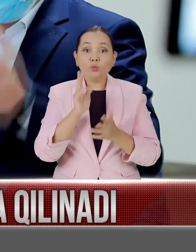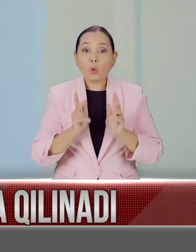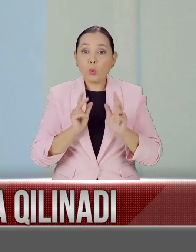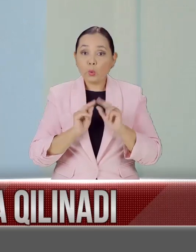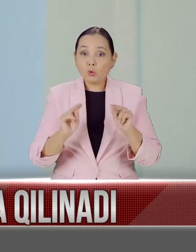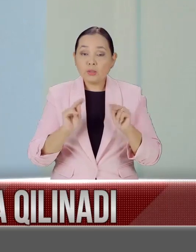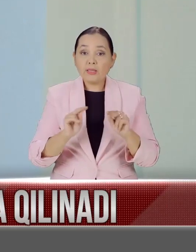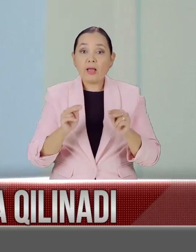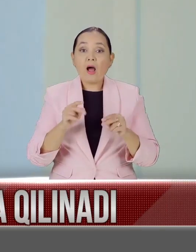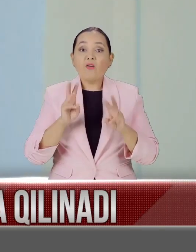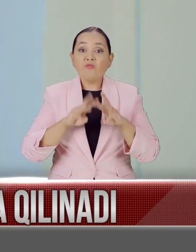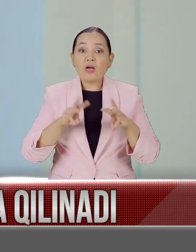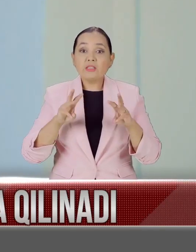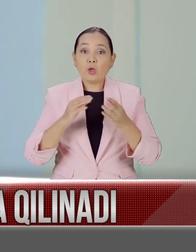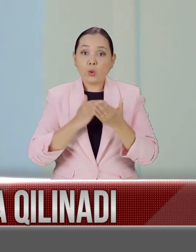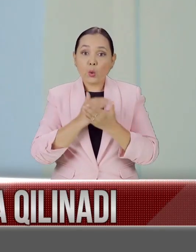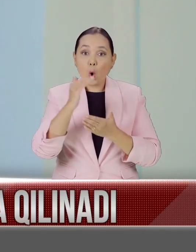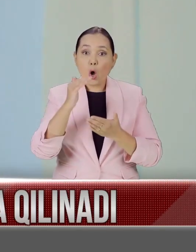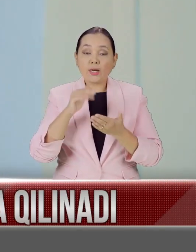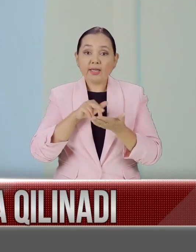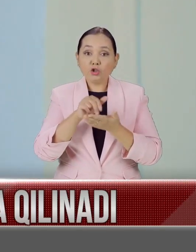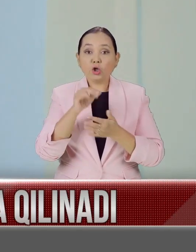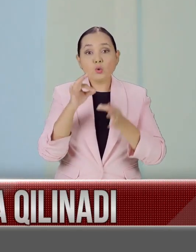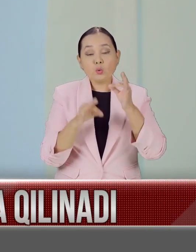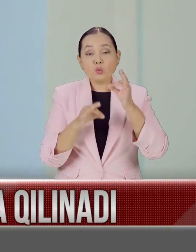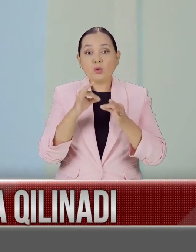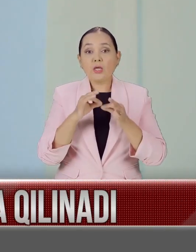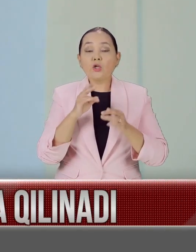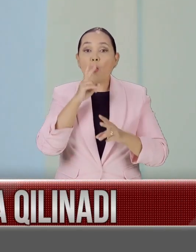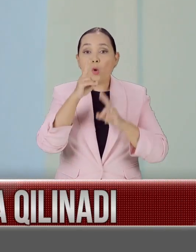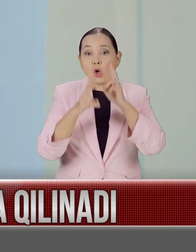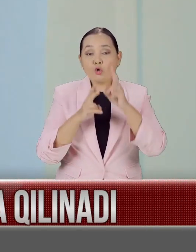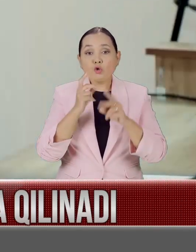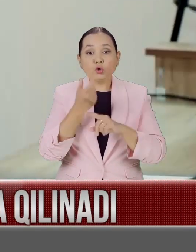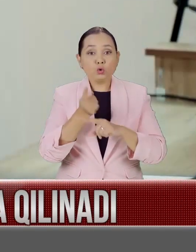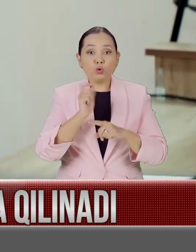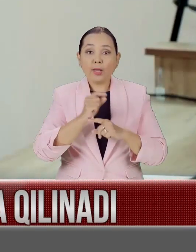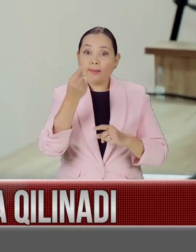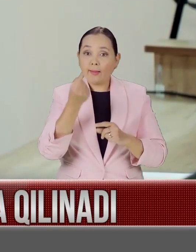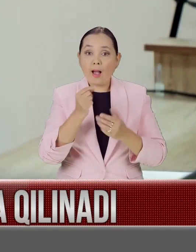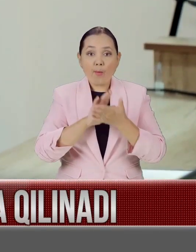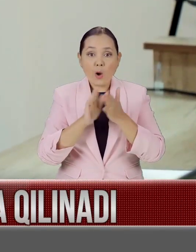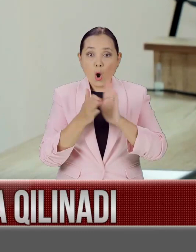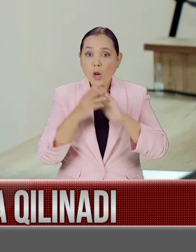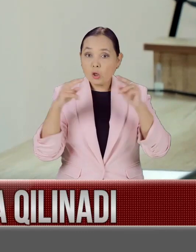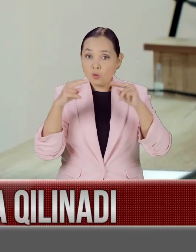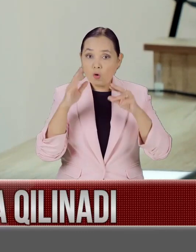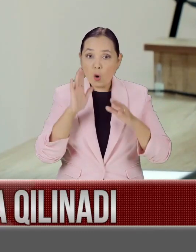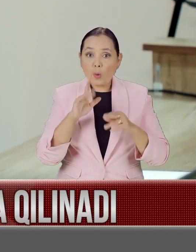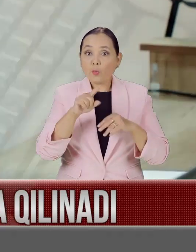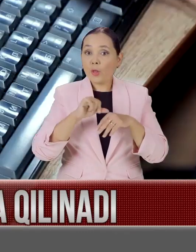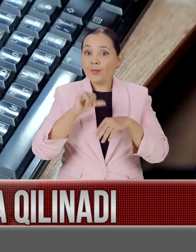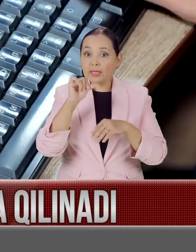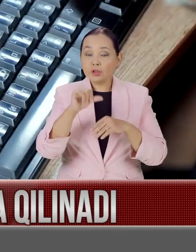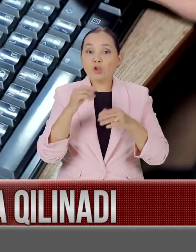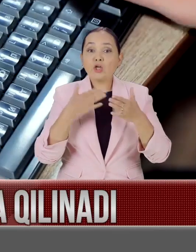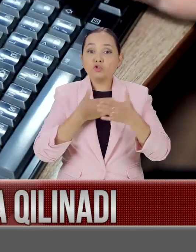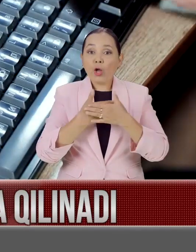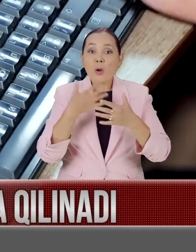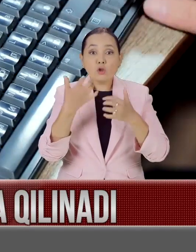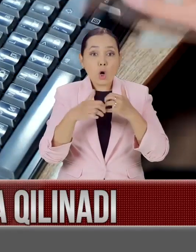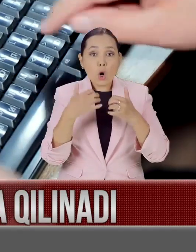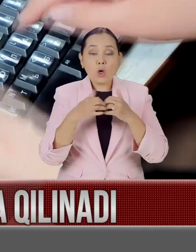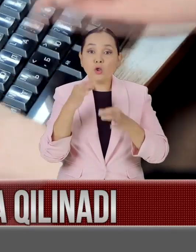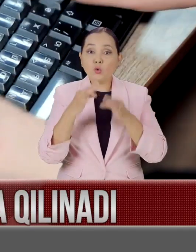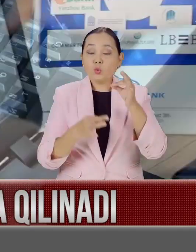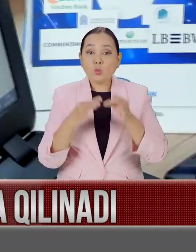ba'zi o'qituvchilar yurak yutib, vazirlikdan yuqoriga chiqib, sudgacha murojaat qilganliklariga juda kam hollarda guvoh bo'lamiz. Bundan tashqari